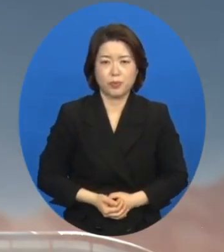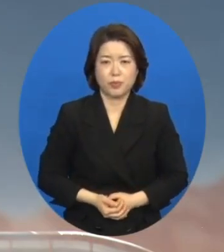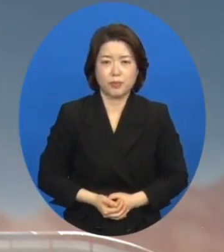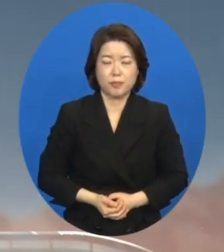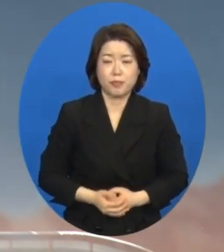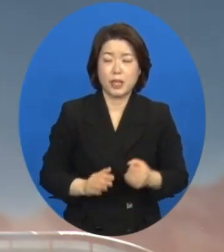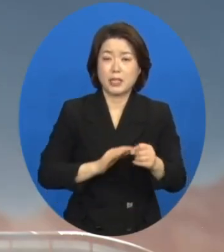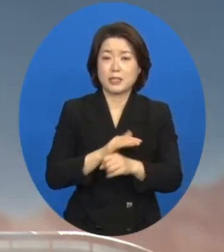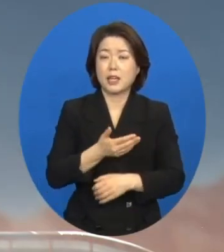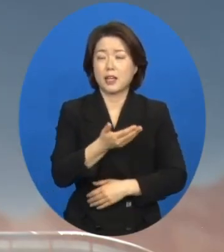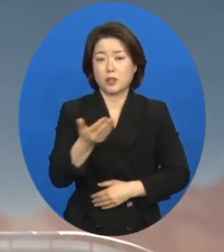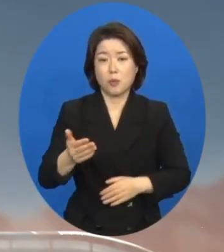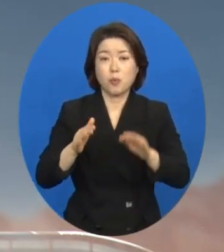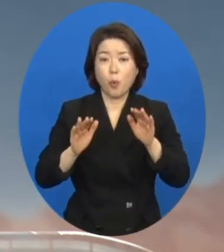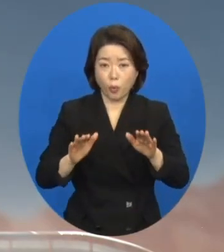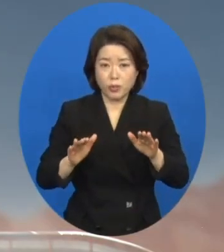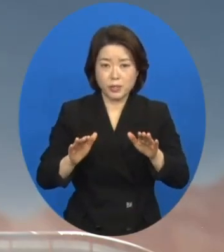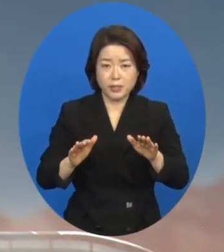사랑하는 여러분 오늘